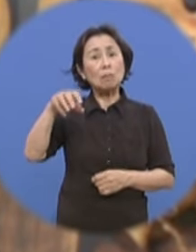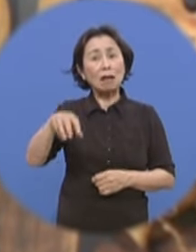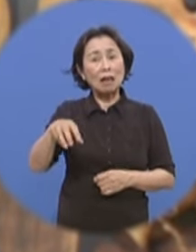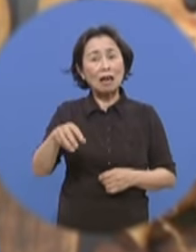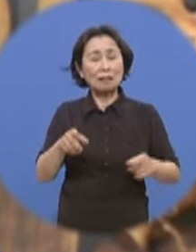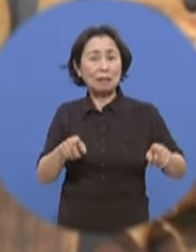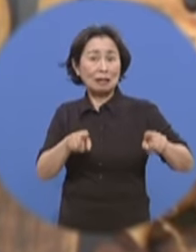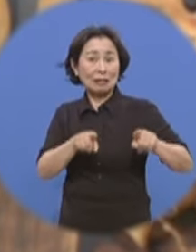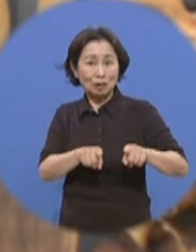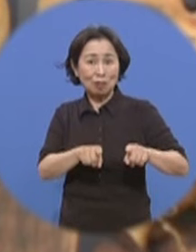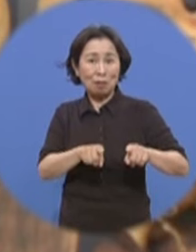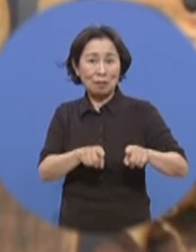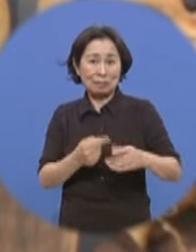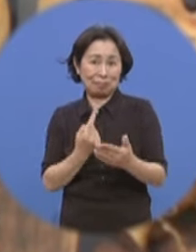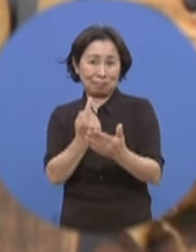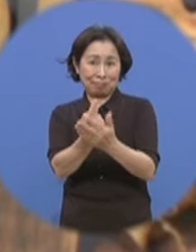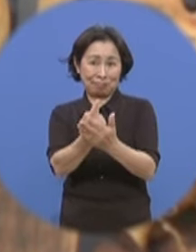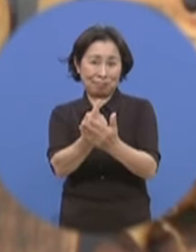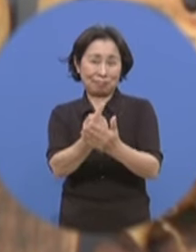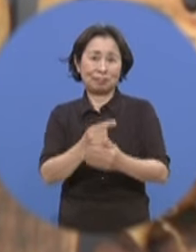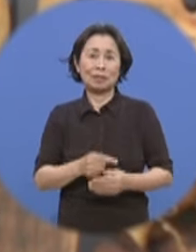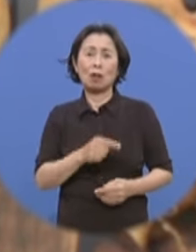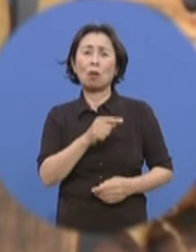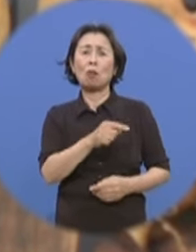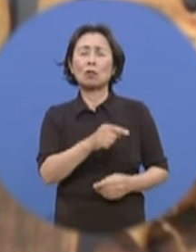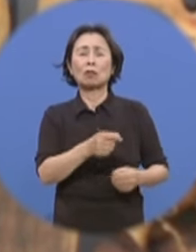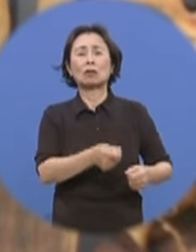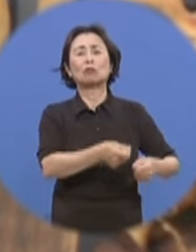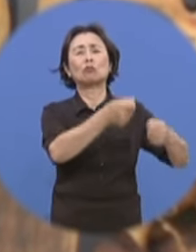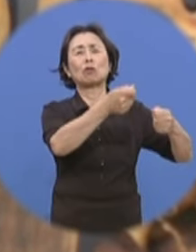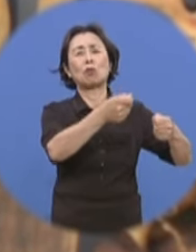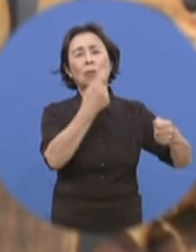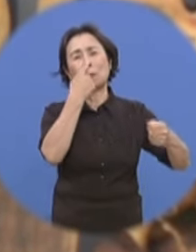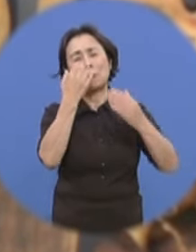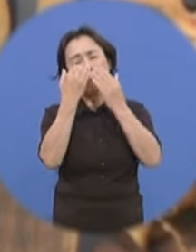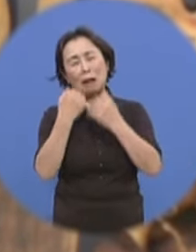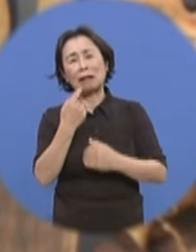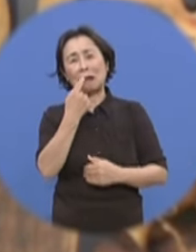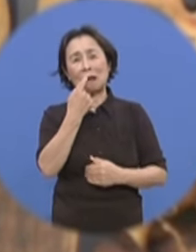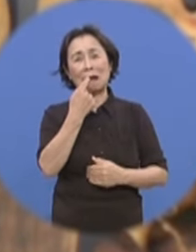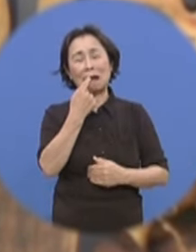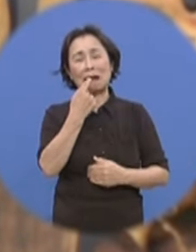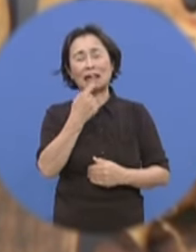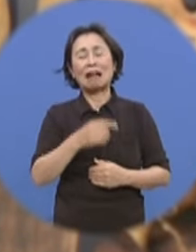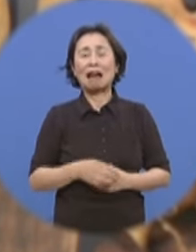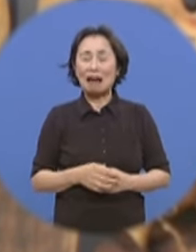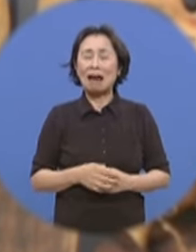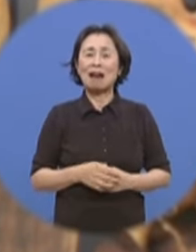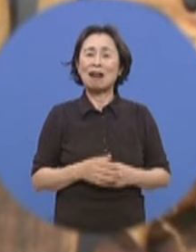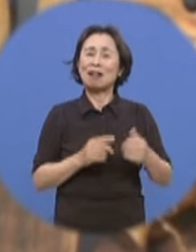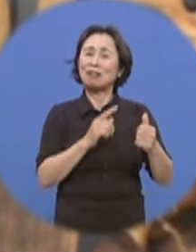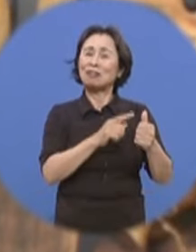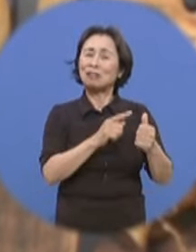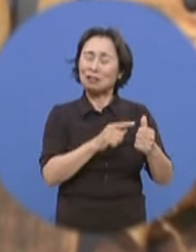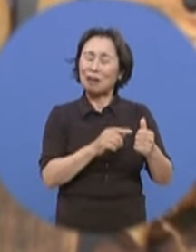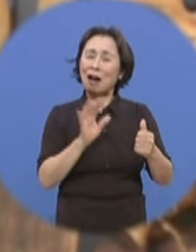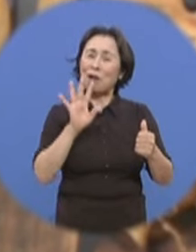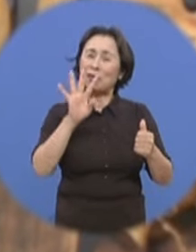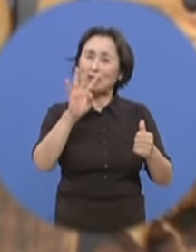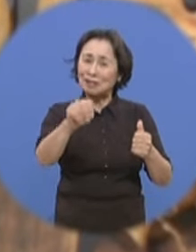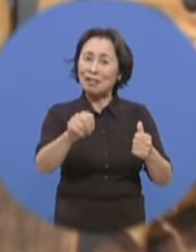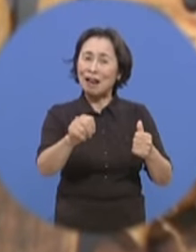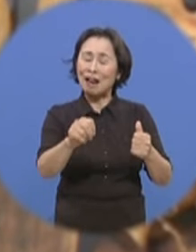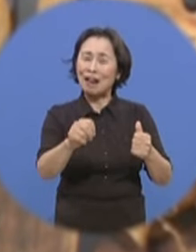にその人も出ててほとその人に負けたんでその人とは今度またいつかあっ